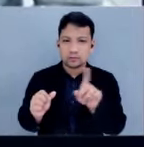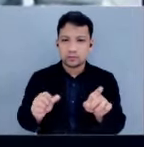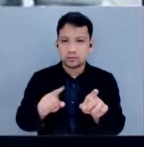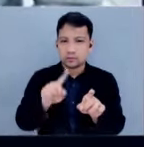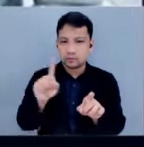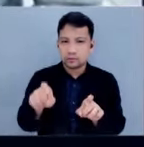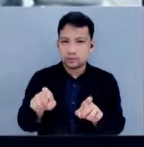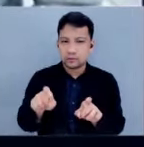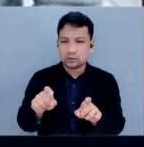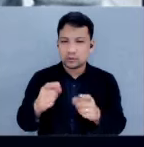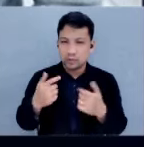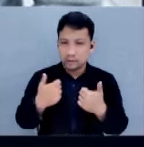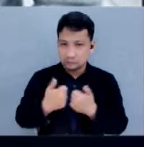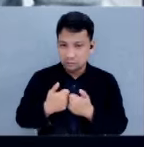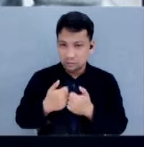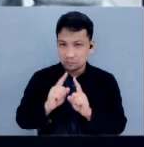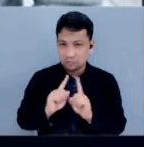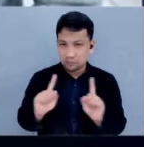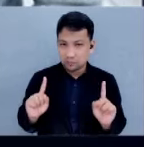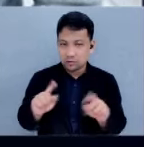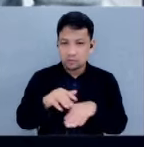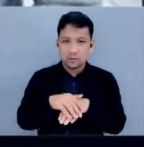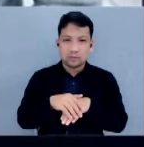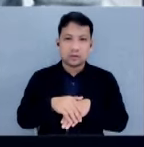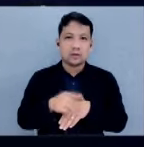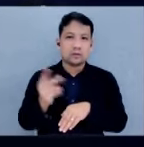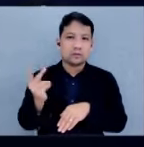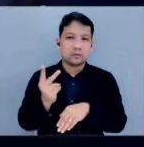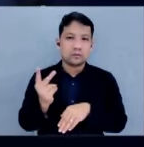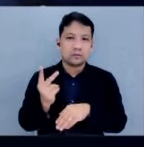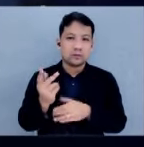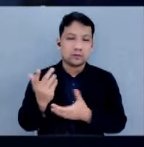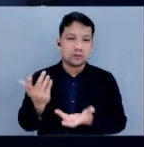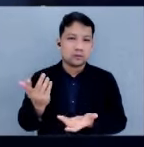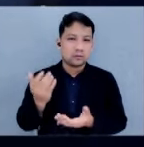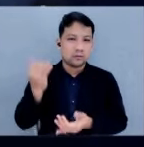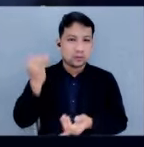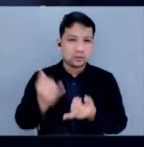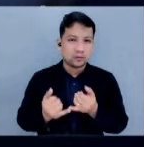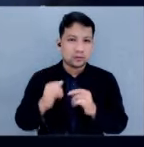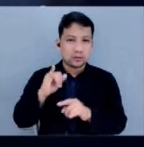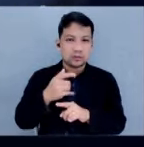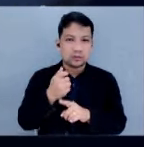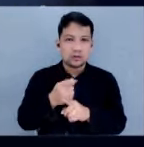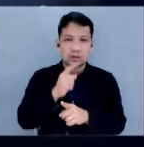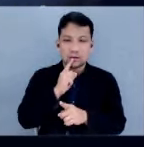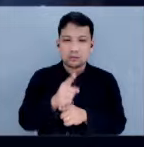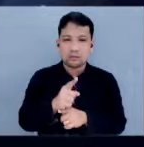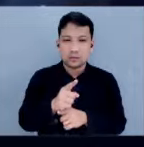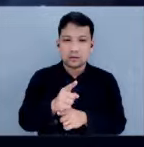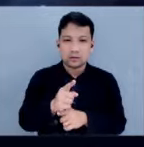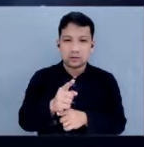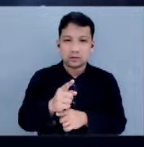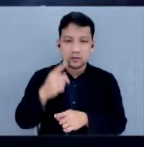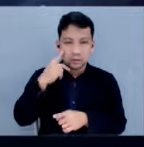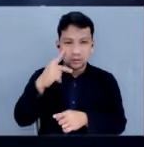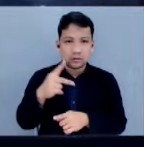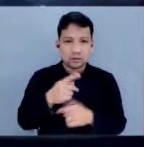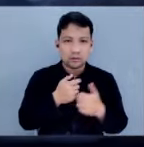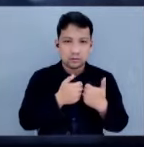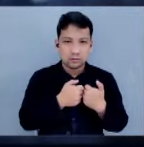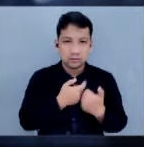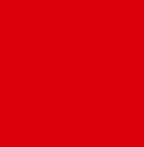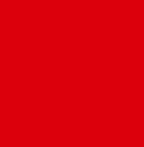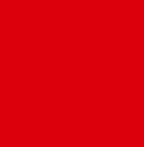pa kaya? No comment pa naman dyan ang dalawa. Last year, January lang, nang kumpirmahin ni Paolo na magjowa na nga sila ni